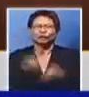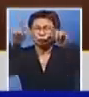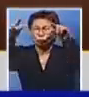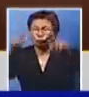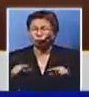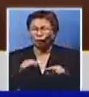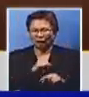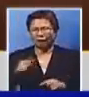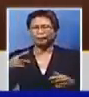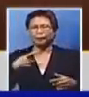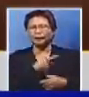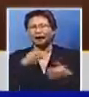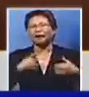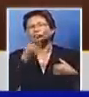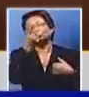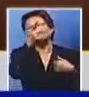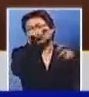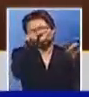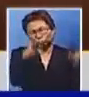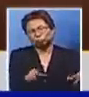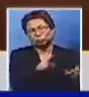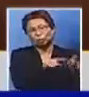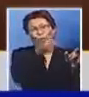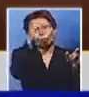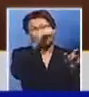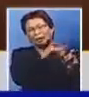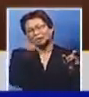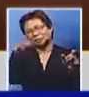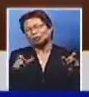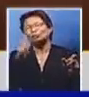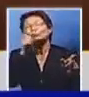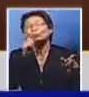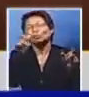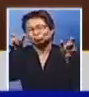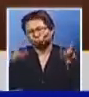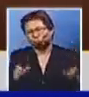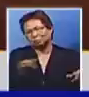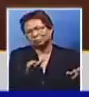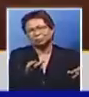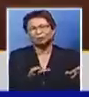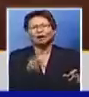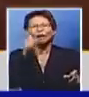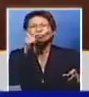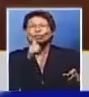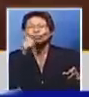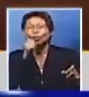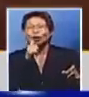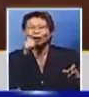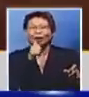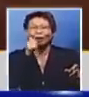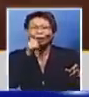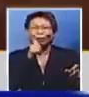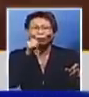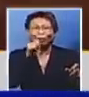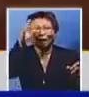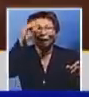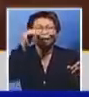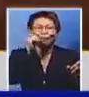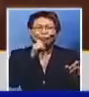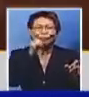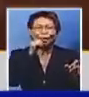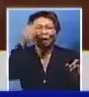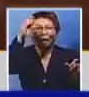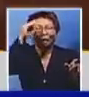ada dua orang, seorang ustaz dan seorang ustazah. Ustaz-ustazah ni akan membimbing jemaah haji lah dan memberikan